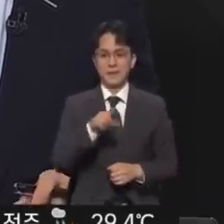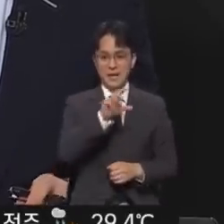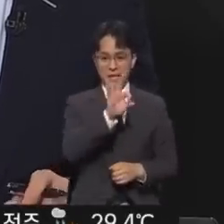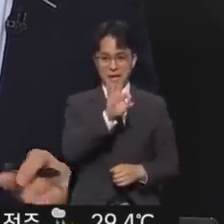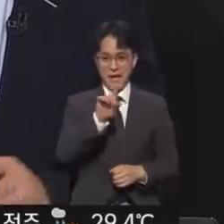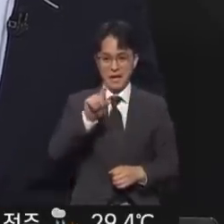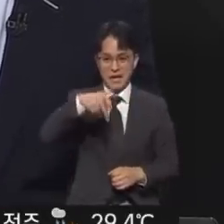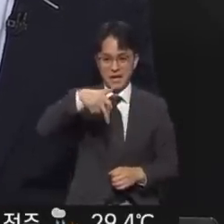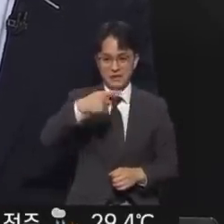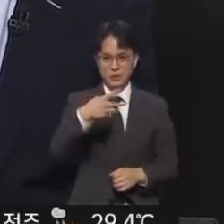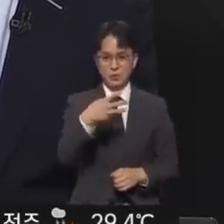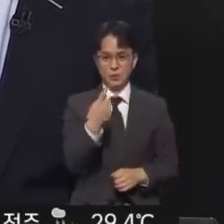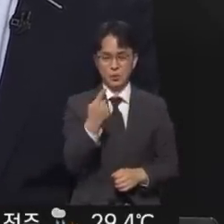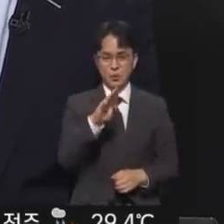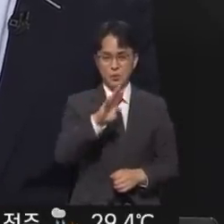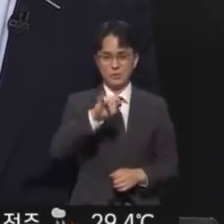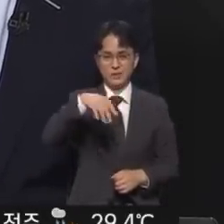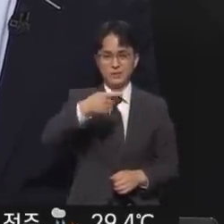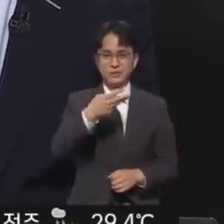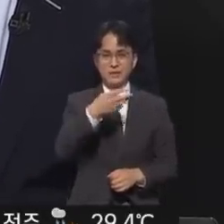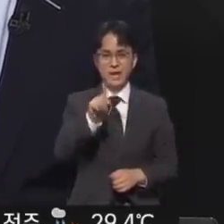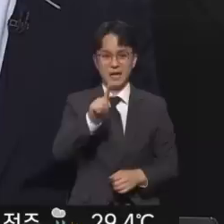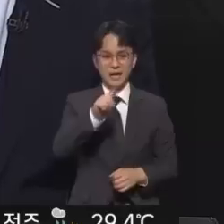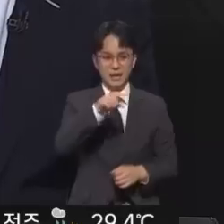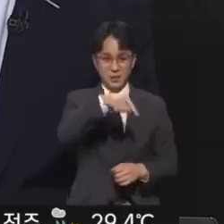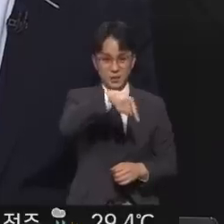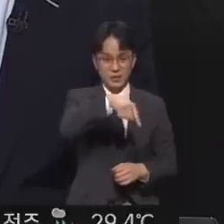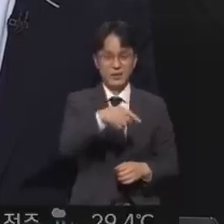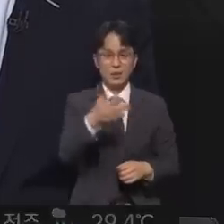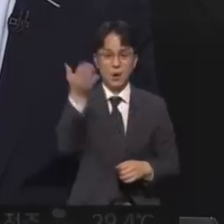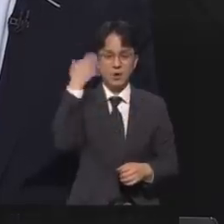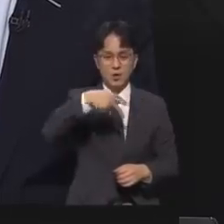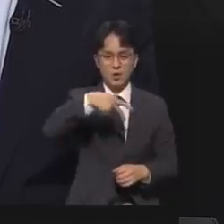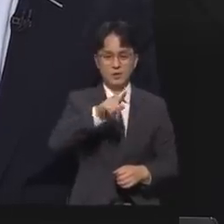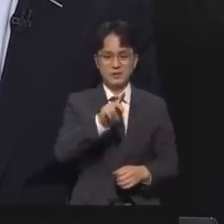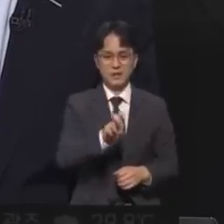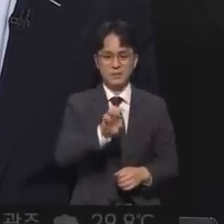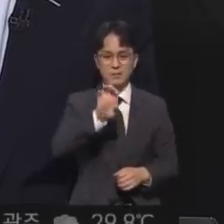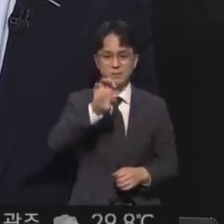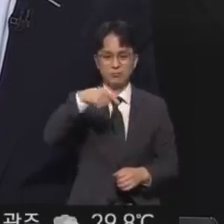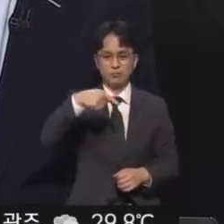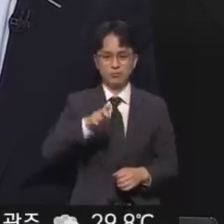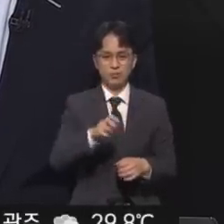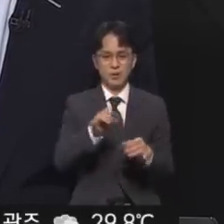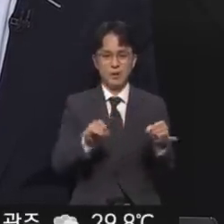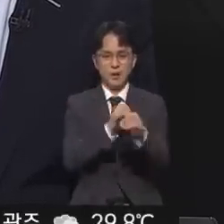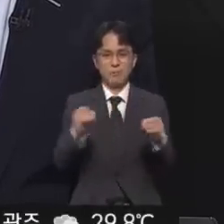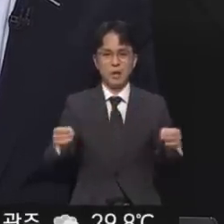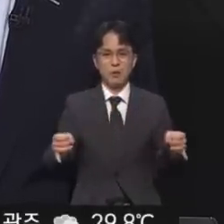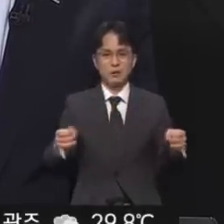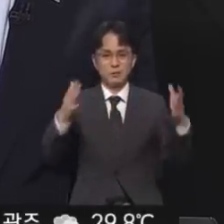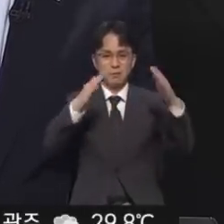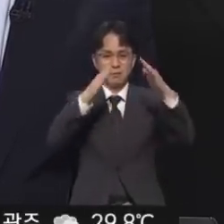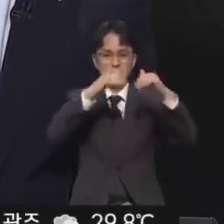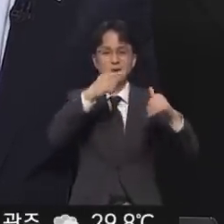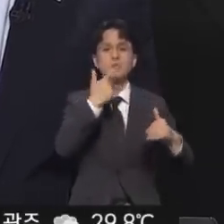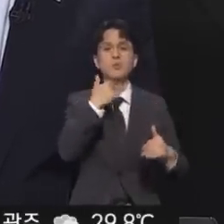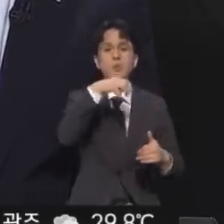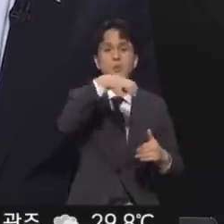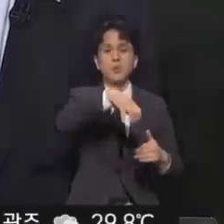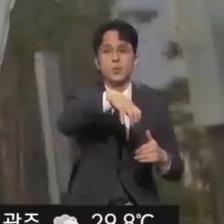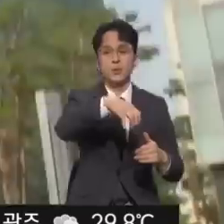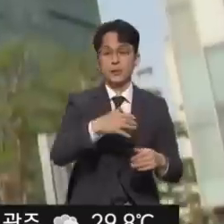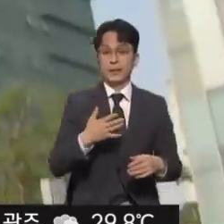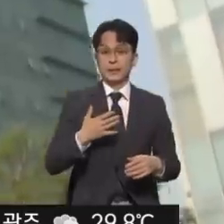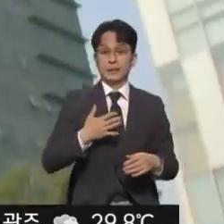가장인 접했던 동네에서 10년 넘게 살았던 경험자로써 말씀드리는 건데 어 대통령 7에 처음 첫마디가 부터 거짓말이